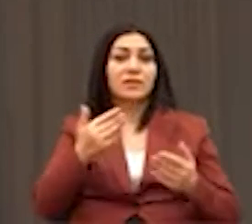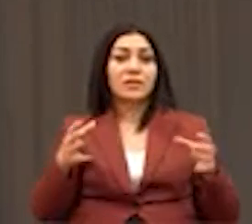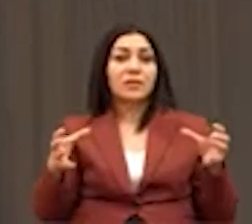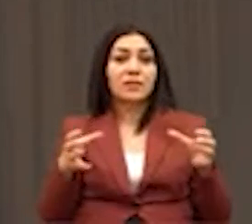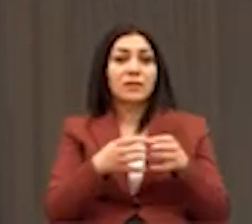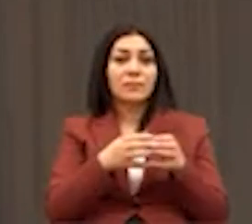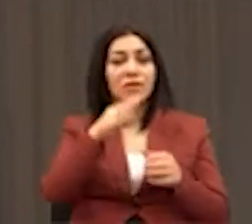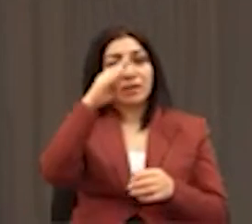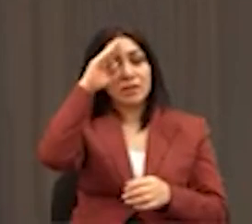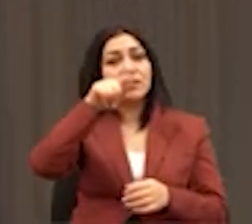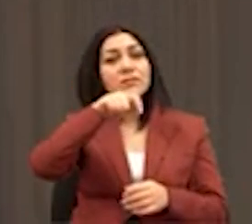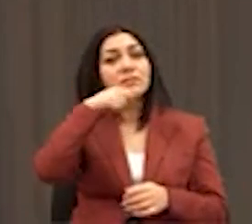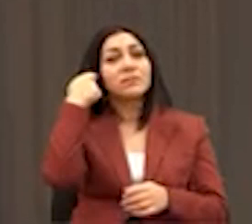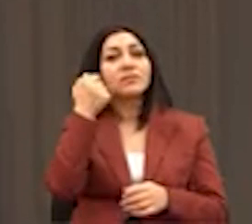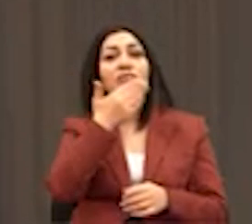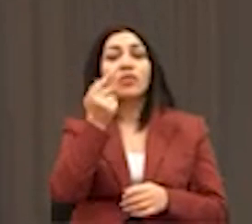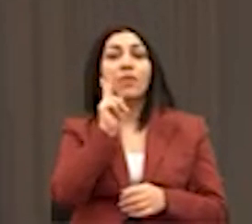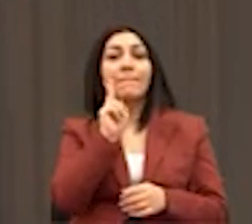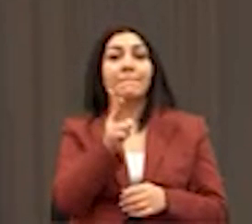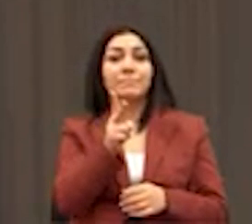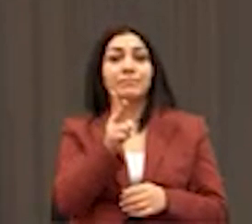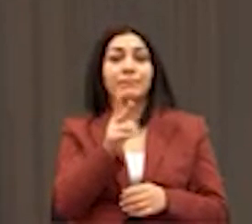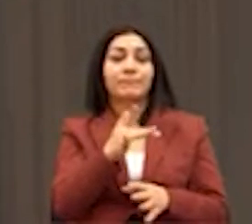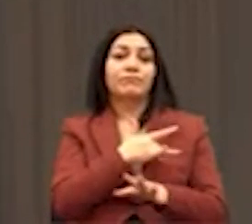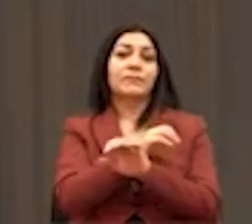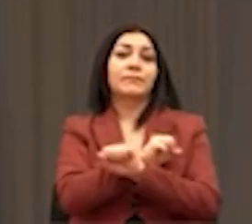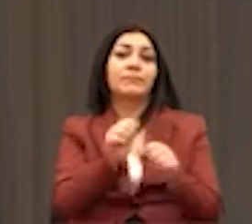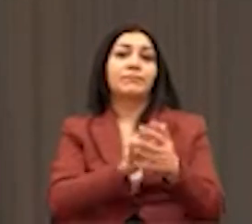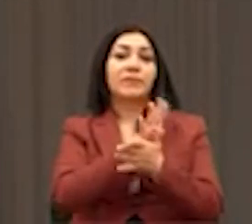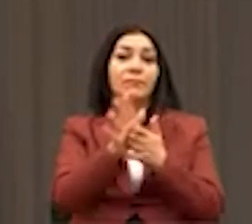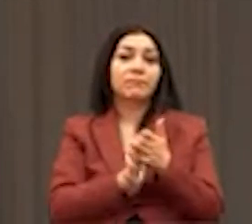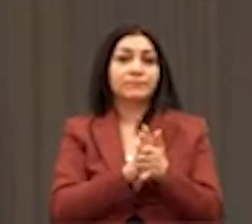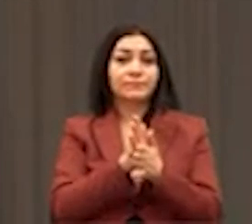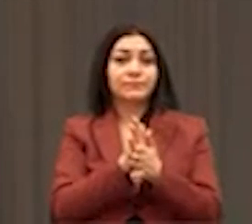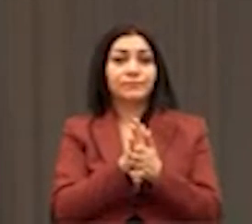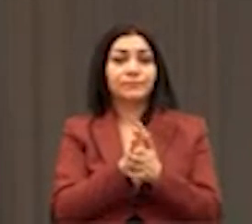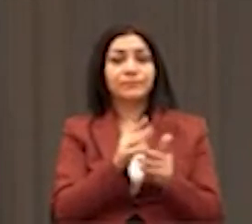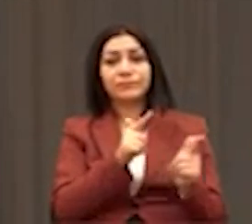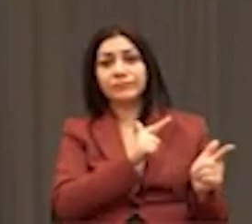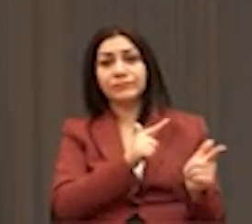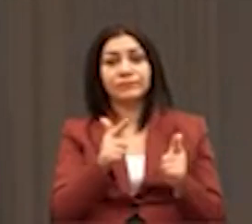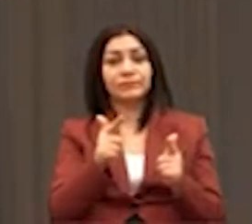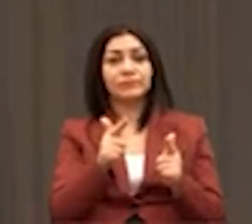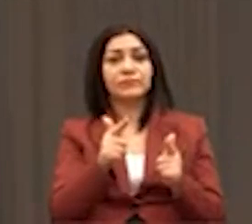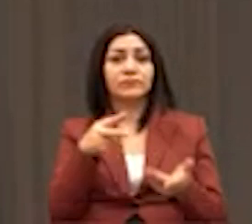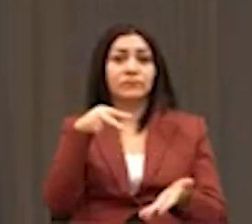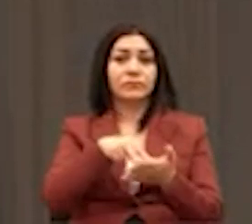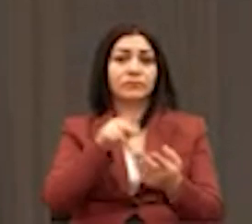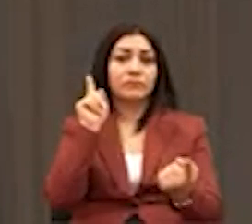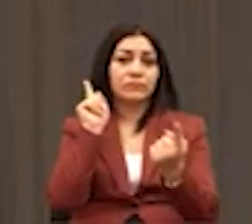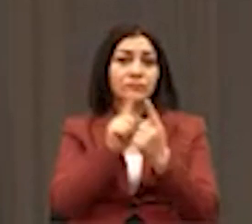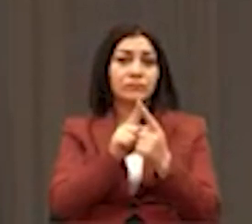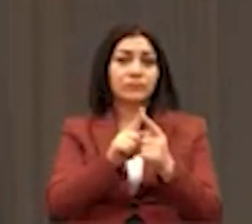թիմով չկա ձեր մեջ տղա, ով էլ որ համարձակվի որևէ բան ասելու, պատրաստ են կանգնել իր առաջ և